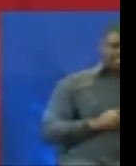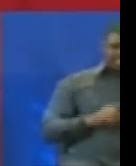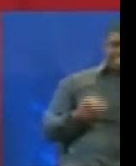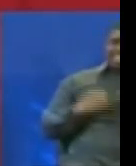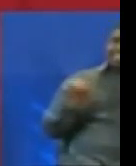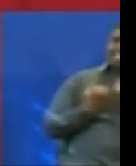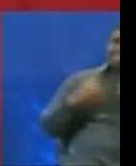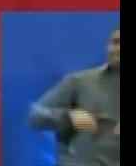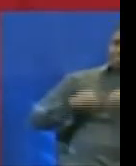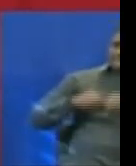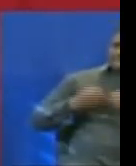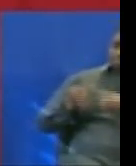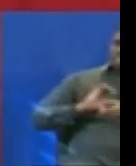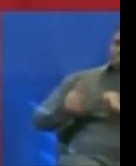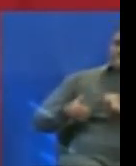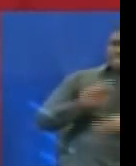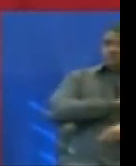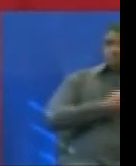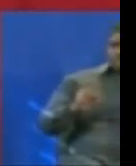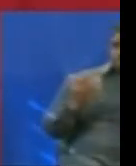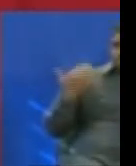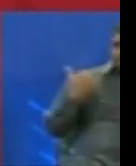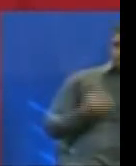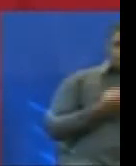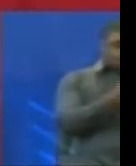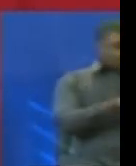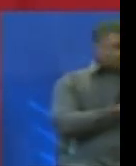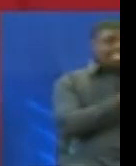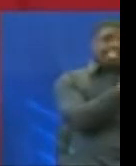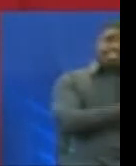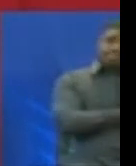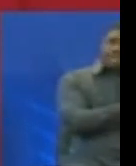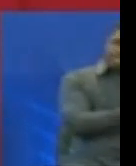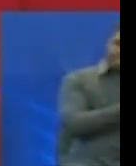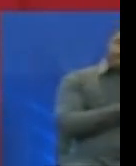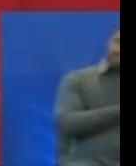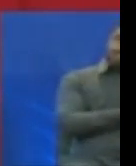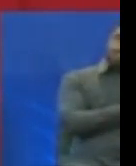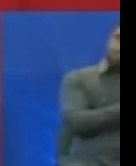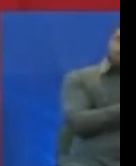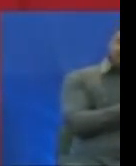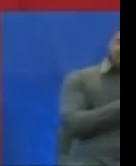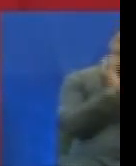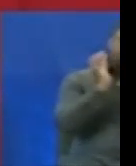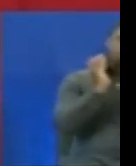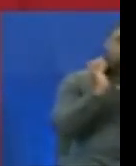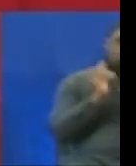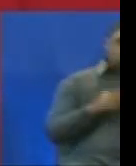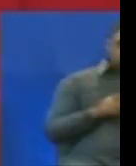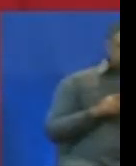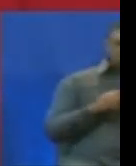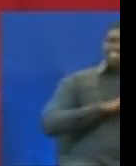mamlaka inayotoa vibali, wiki iliyopita wametoa kibali kwa boti za magogo zilizotengenezwa kwa mbao ambazo si